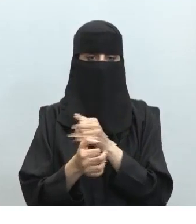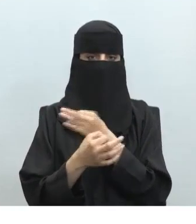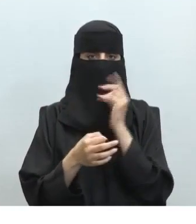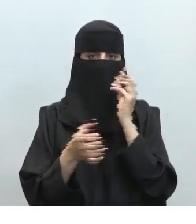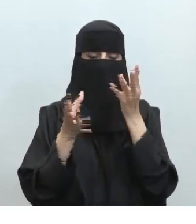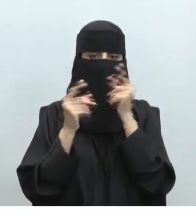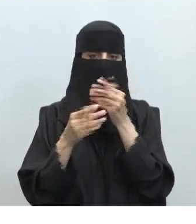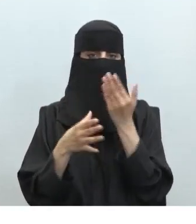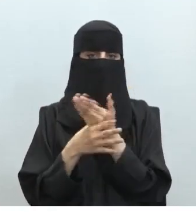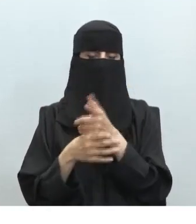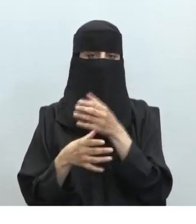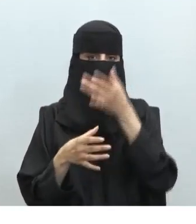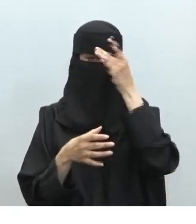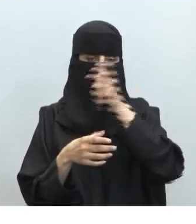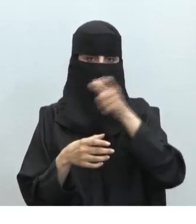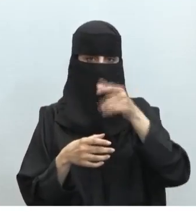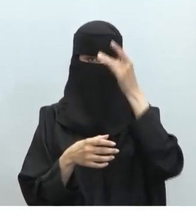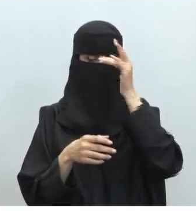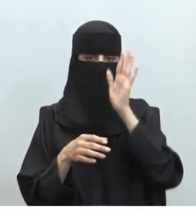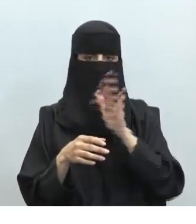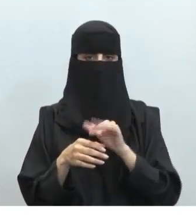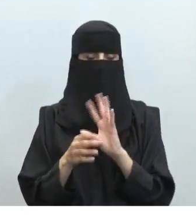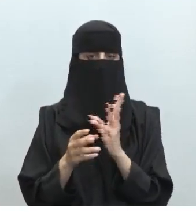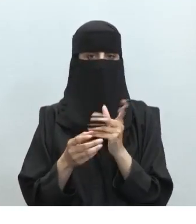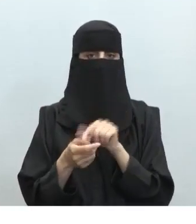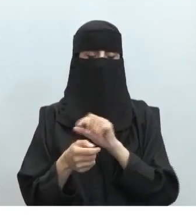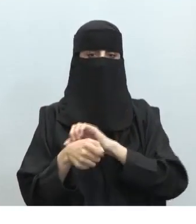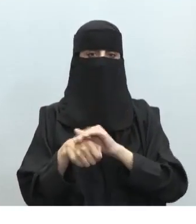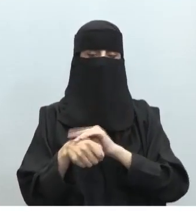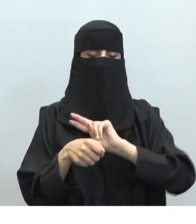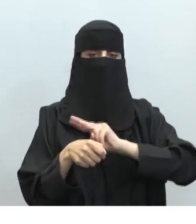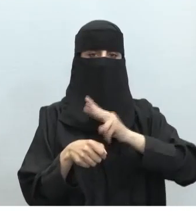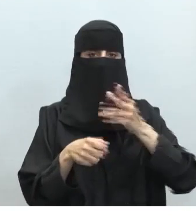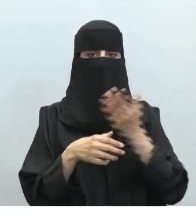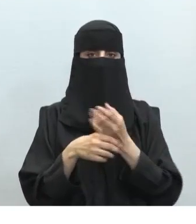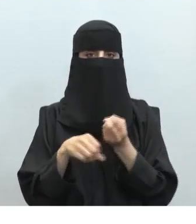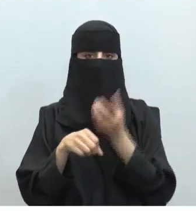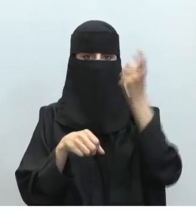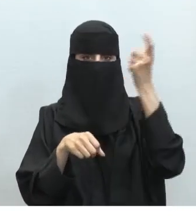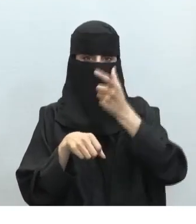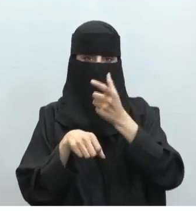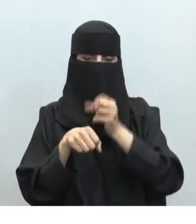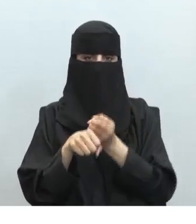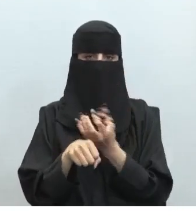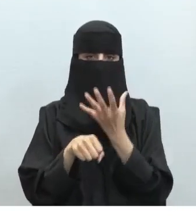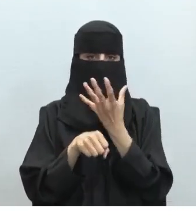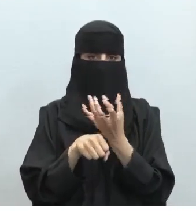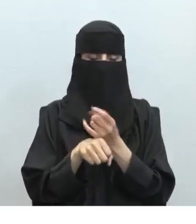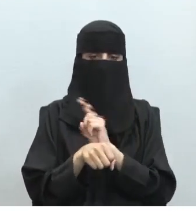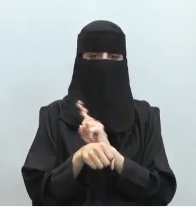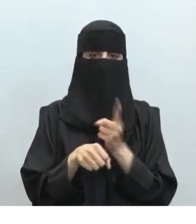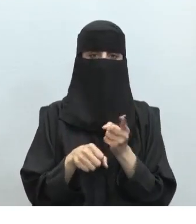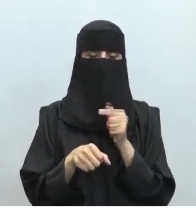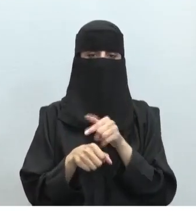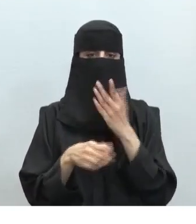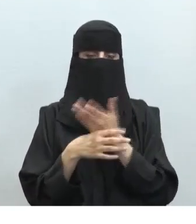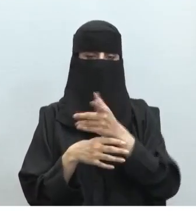بهذا المرض الوراثي هذا المرض المتنحي هذه الجينات غير قادره على افراز هذه الصبغه وعلى مستوى اثر هذا